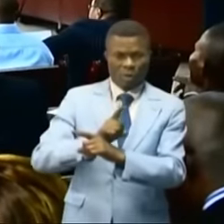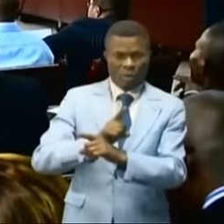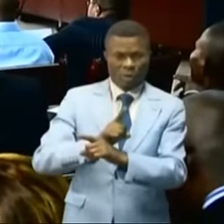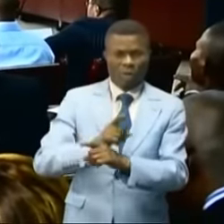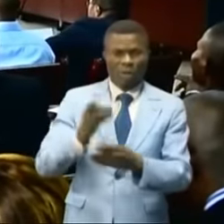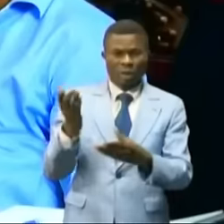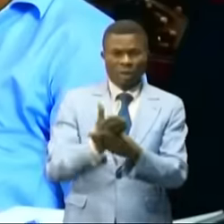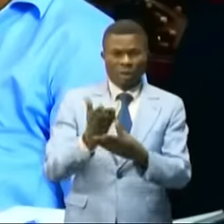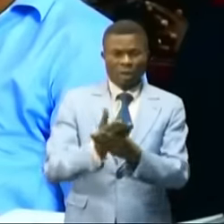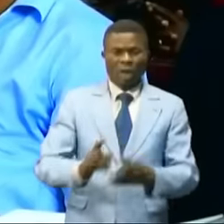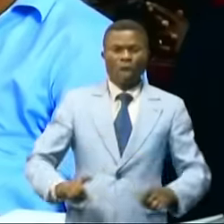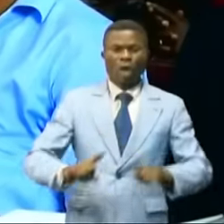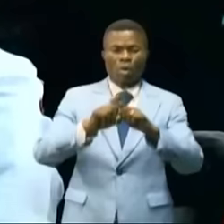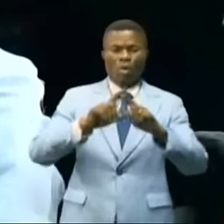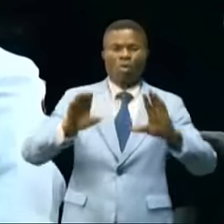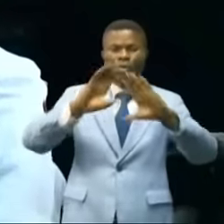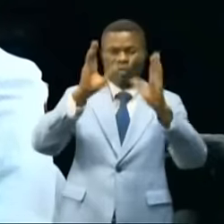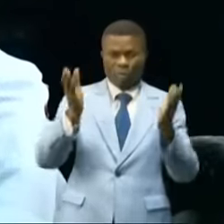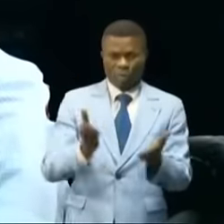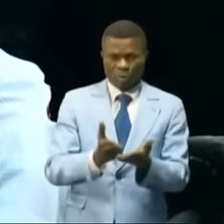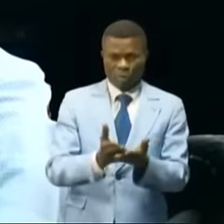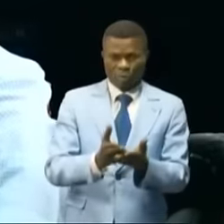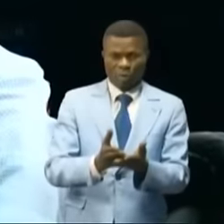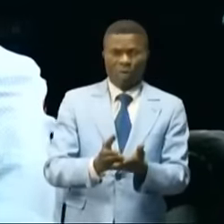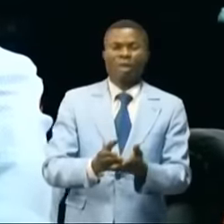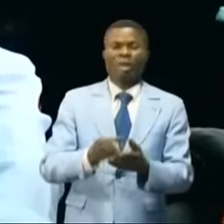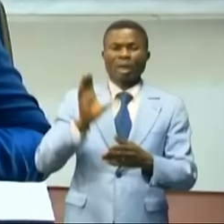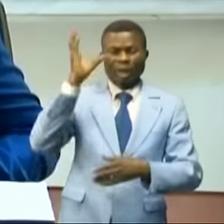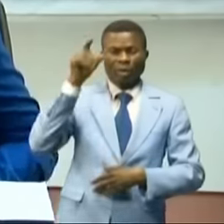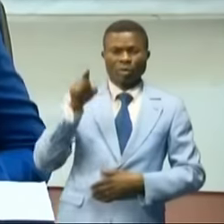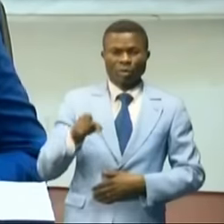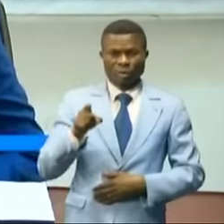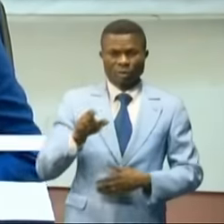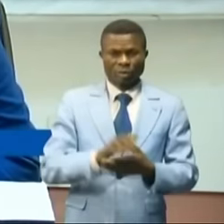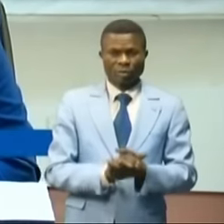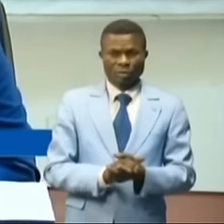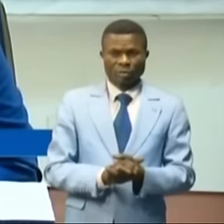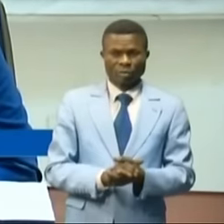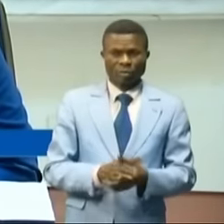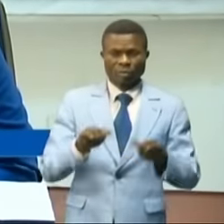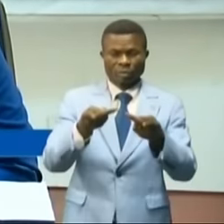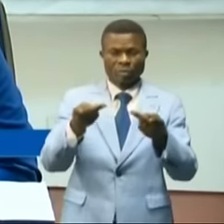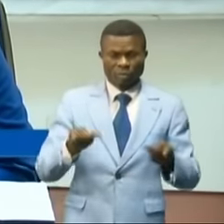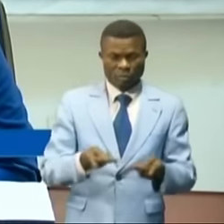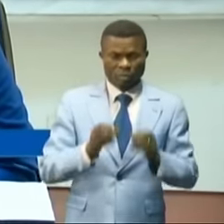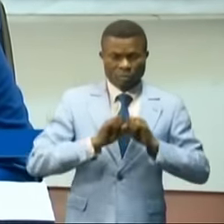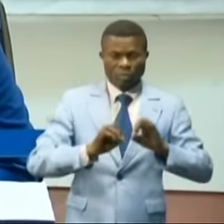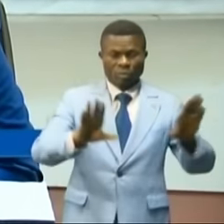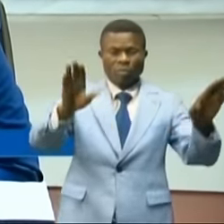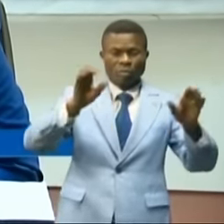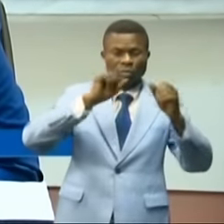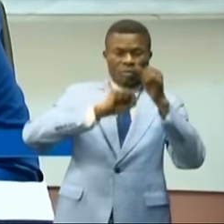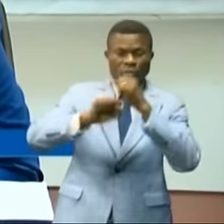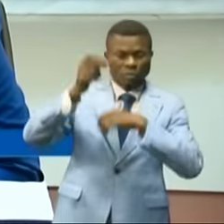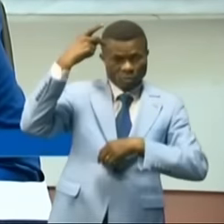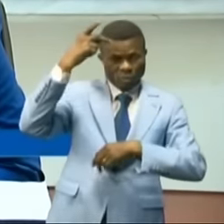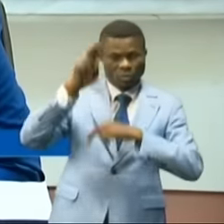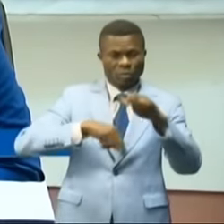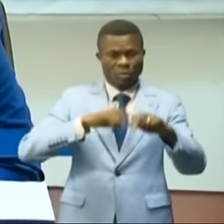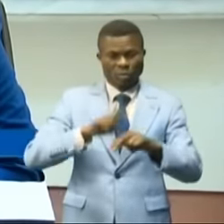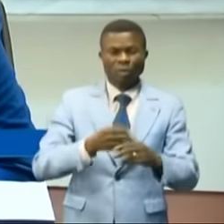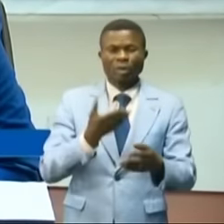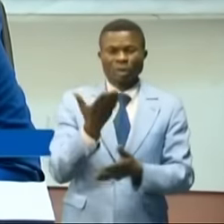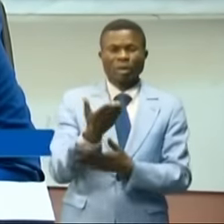règlement de conflits communautaires et coutumiers. L'étape de la matérialisation de cette politique nécessite en